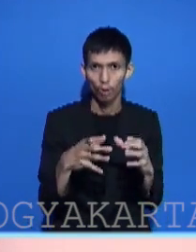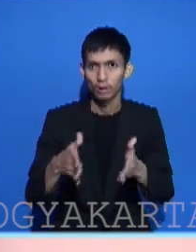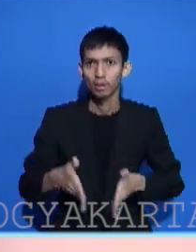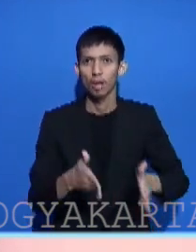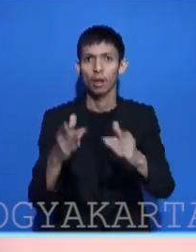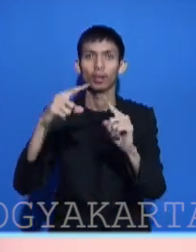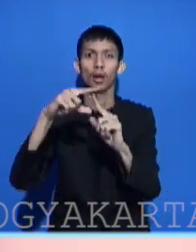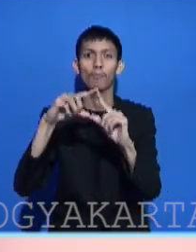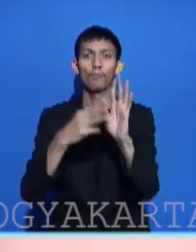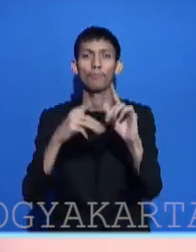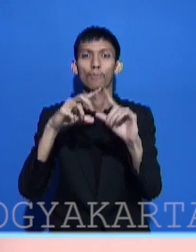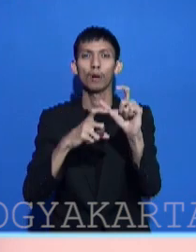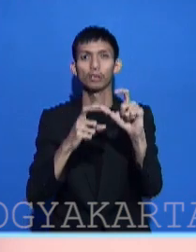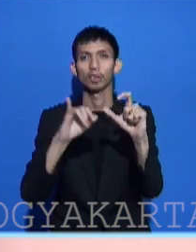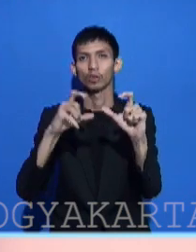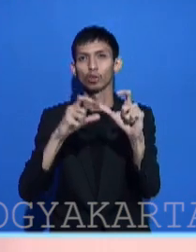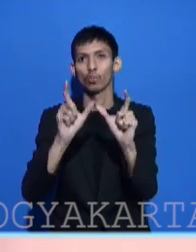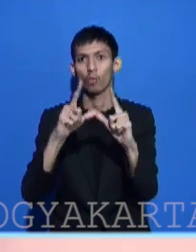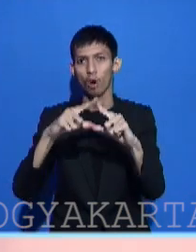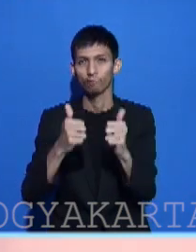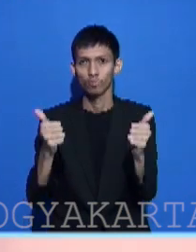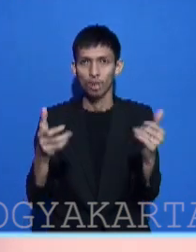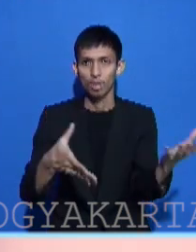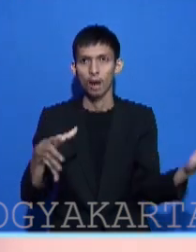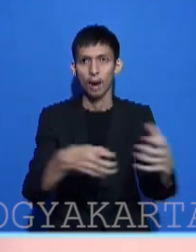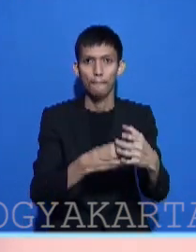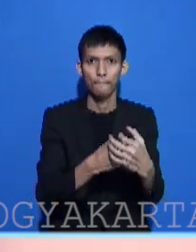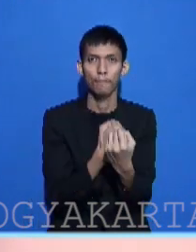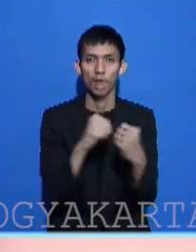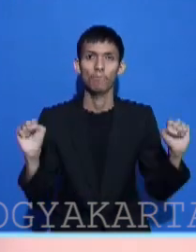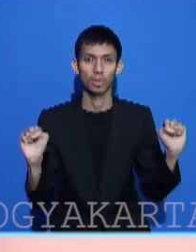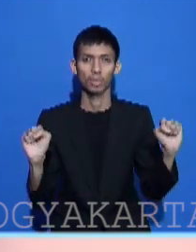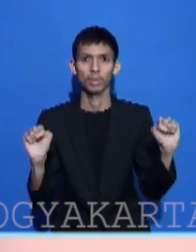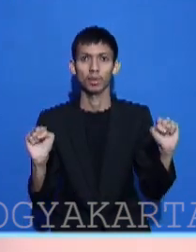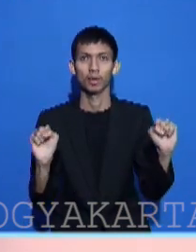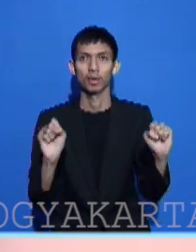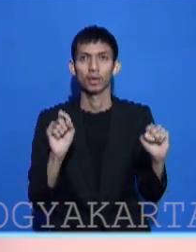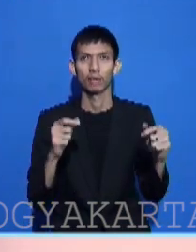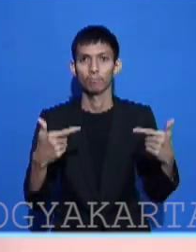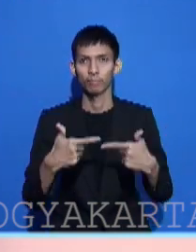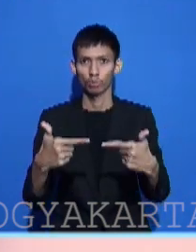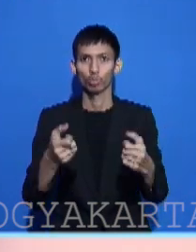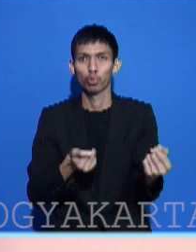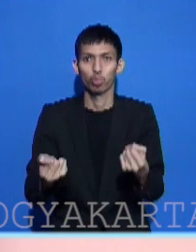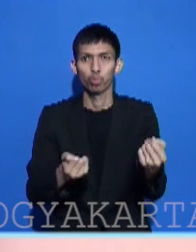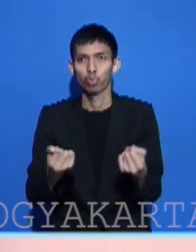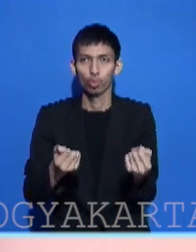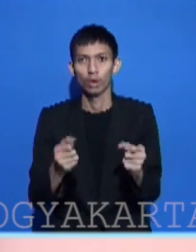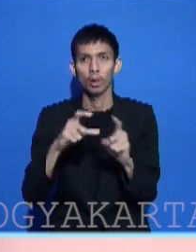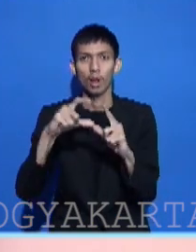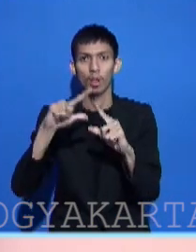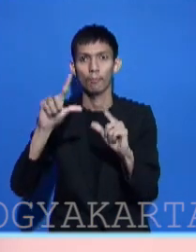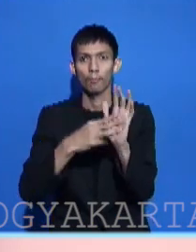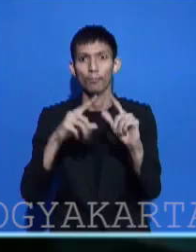akhirnya berhasil dievakuasi polisi pada Senin dini hari. Mereka diangkut menggunakan belasan terdal Mas Polda DIY dengan kawalan